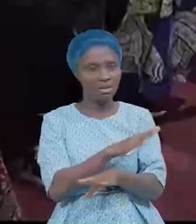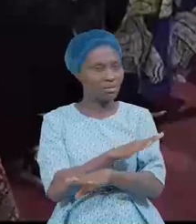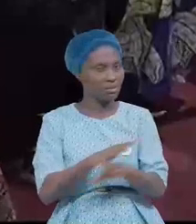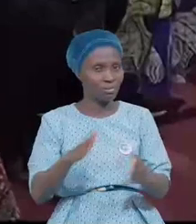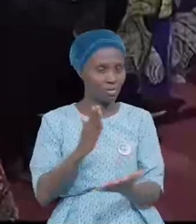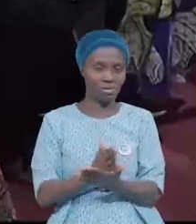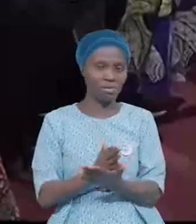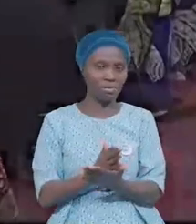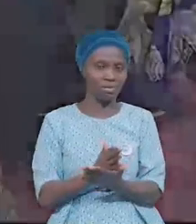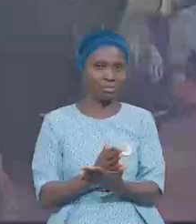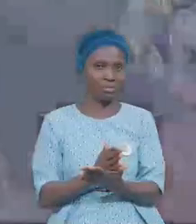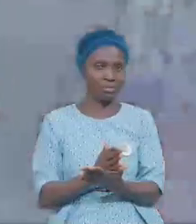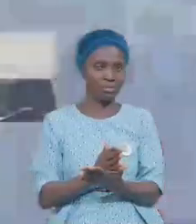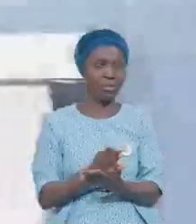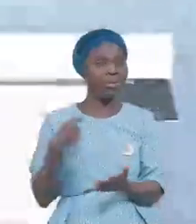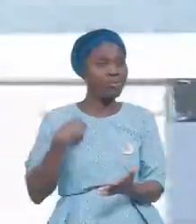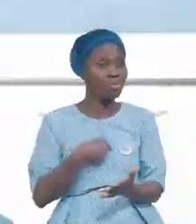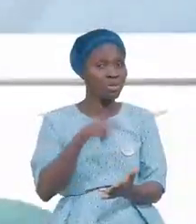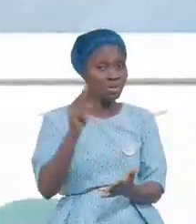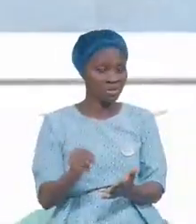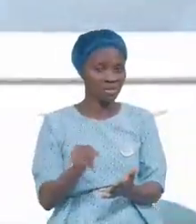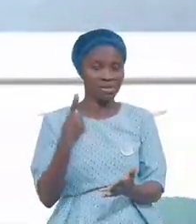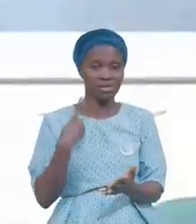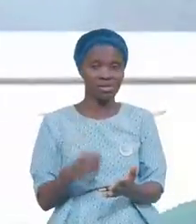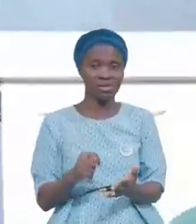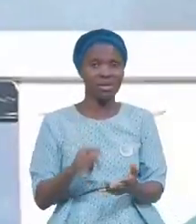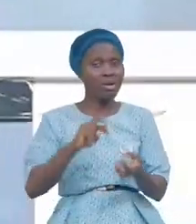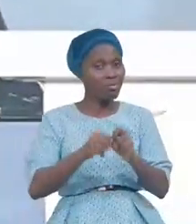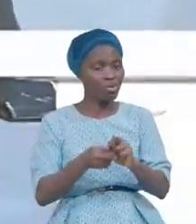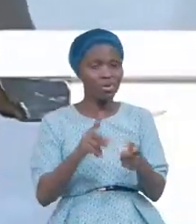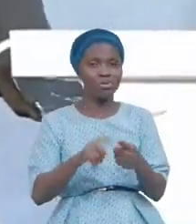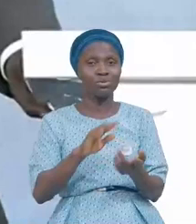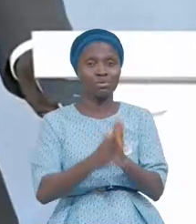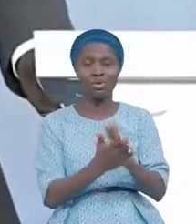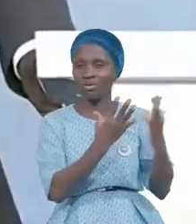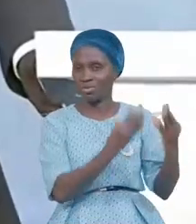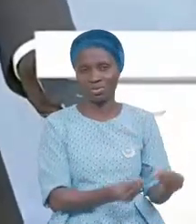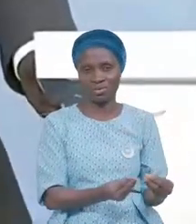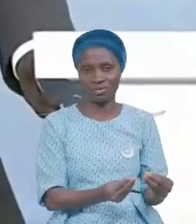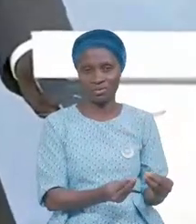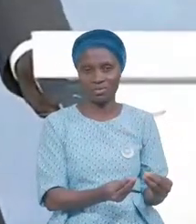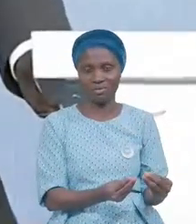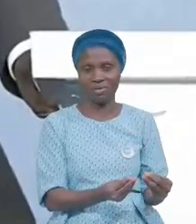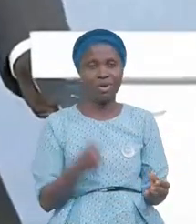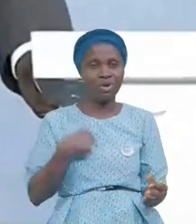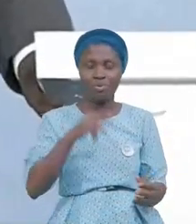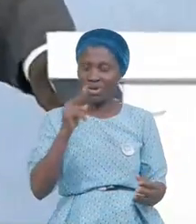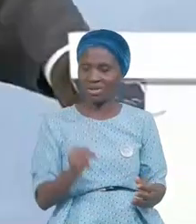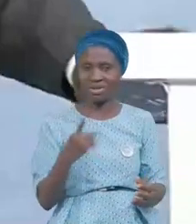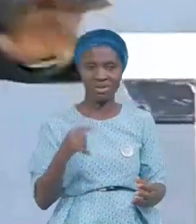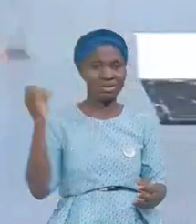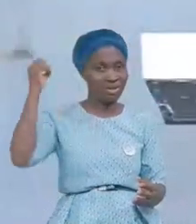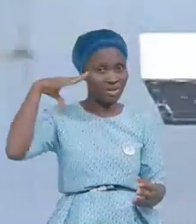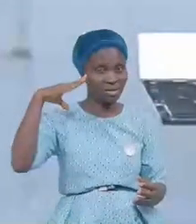abandonné. Nous avons besoin que les problèmes soient réglés. Nous voulons que la grâce